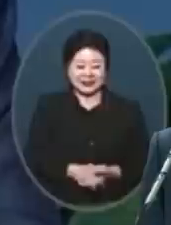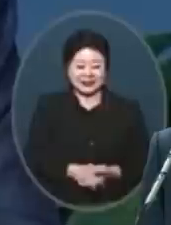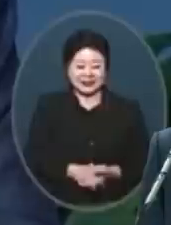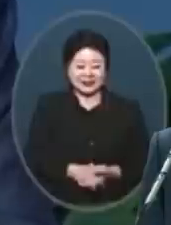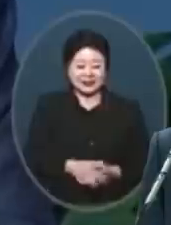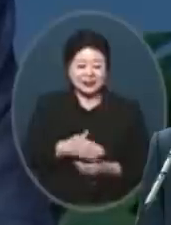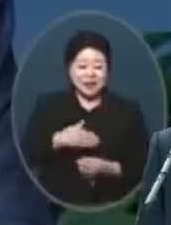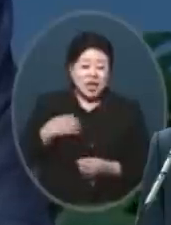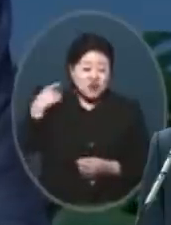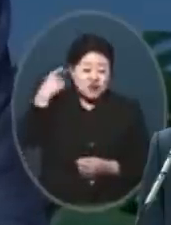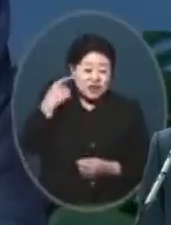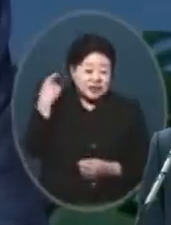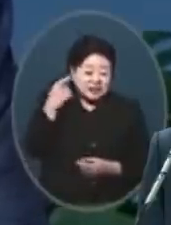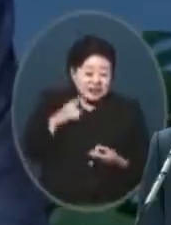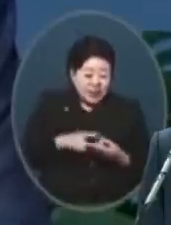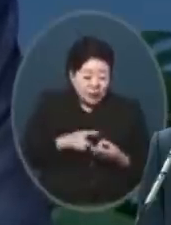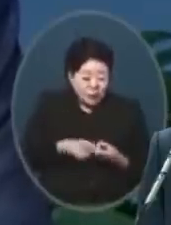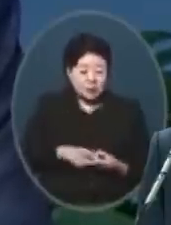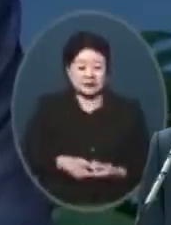내 귀가 들은 것은